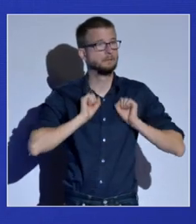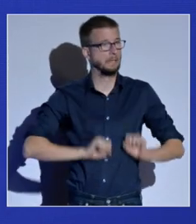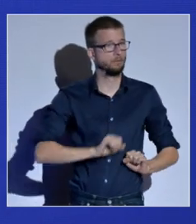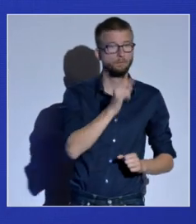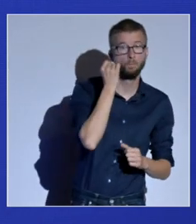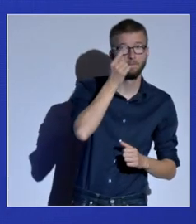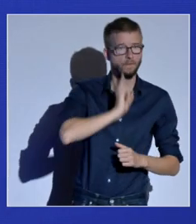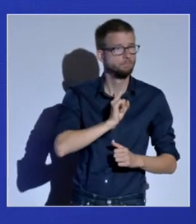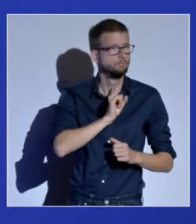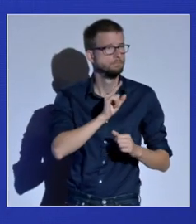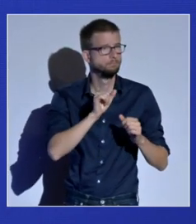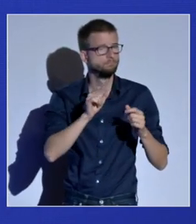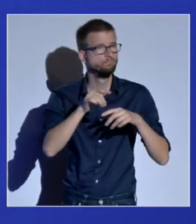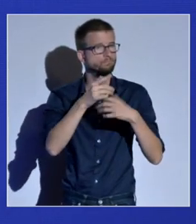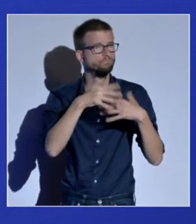masculin.